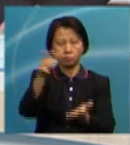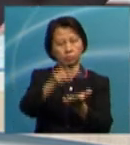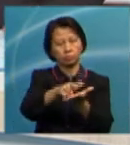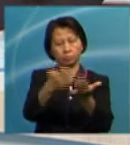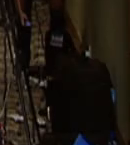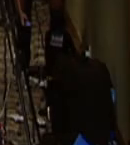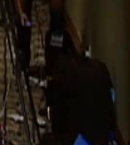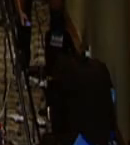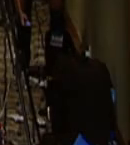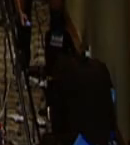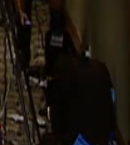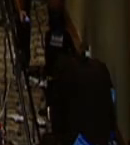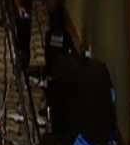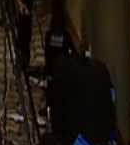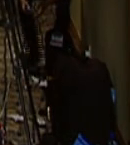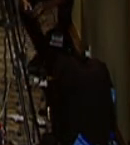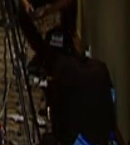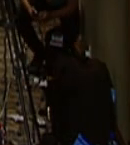Anda